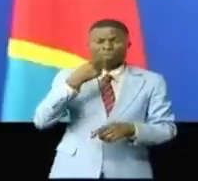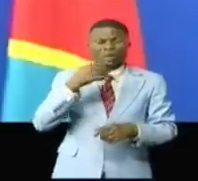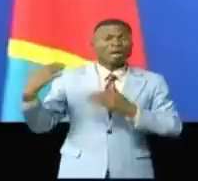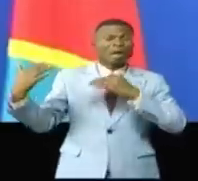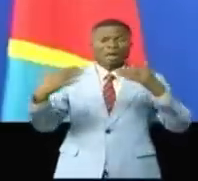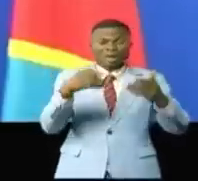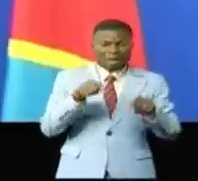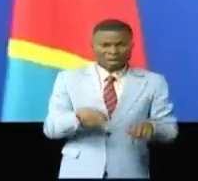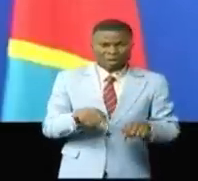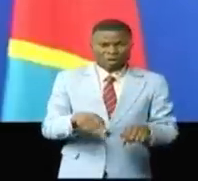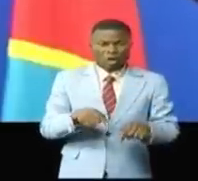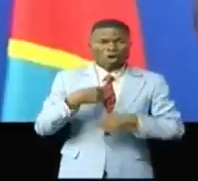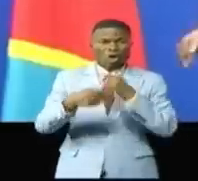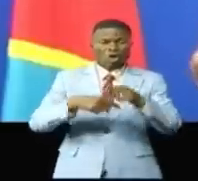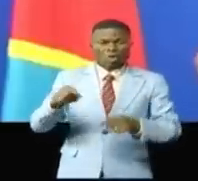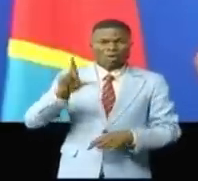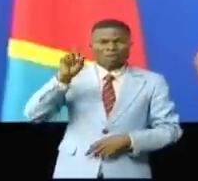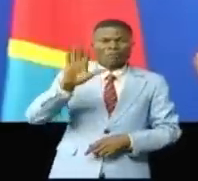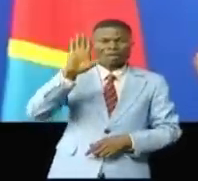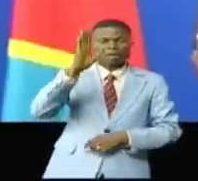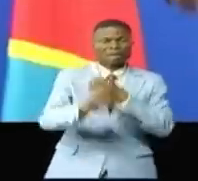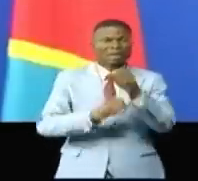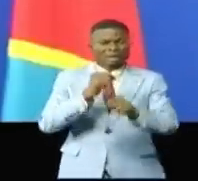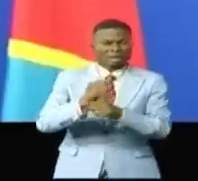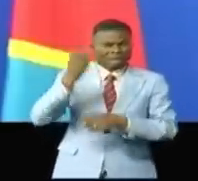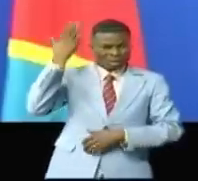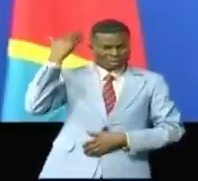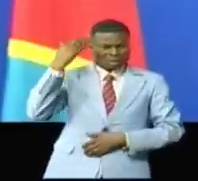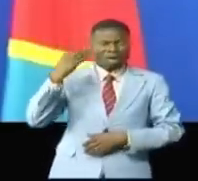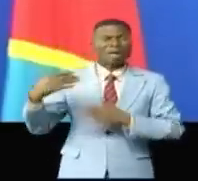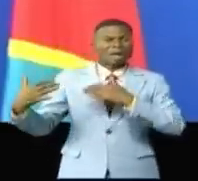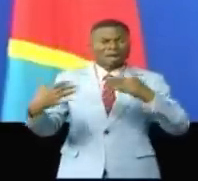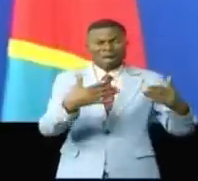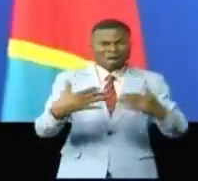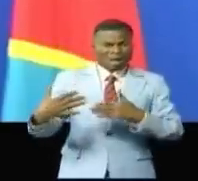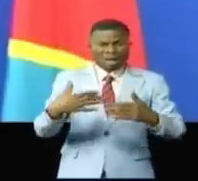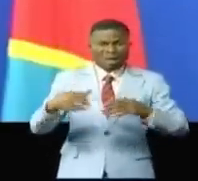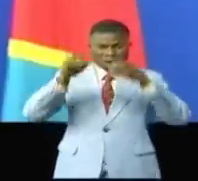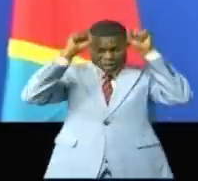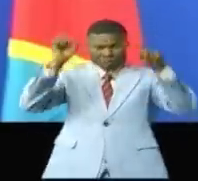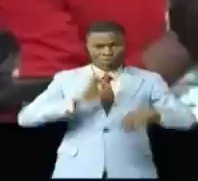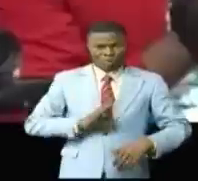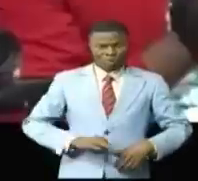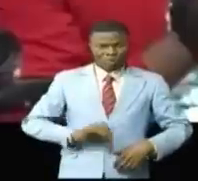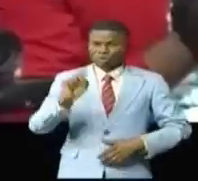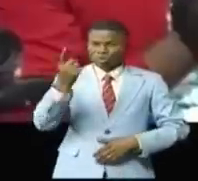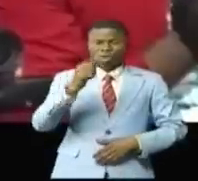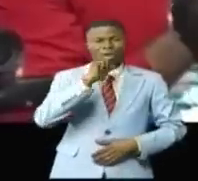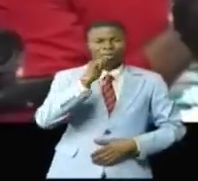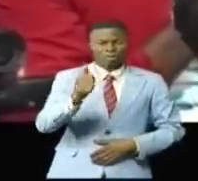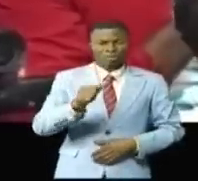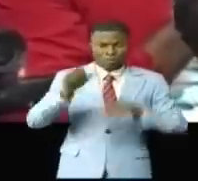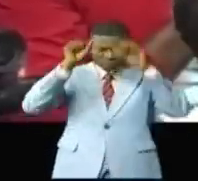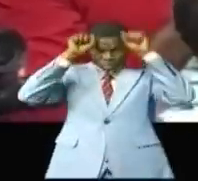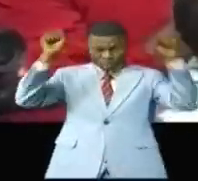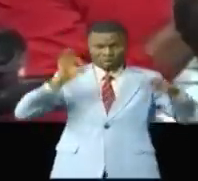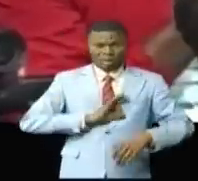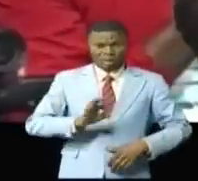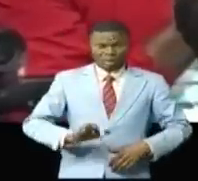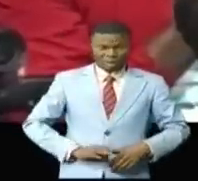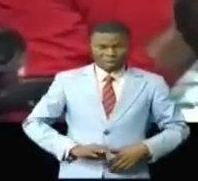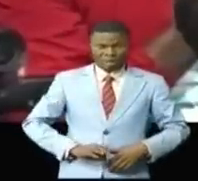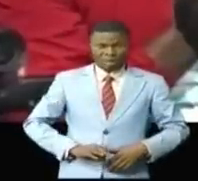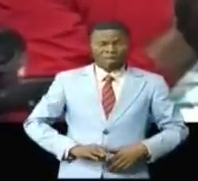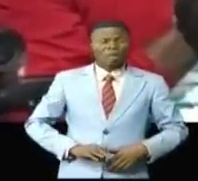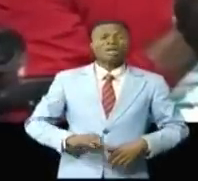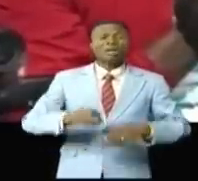oyo, e banda depuis 25 ans. Eza bitumba, il y a président Tshisekedi yé mon côté. Parce que président Tshisekedi, so ka zato a koza